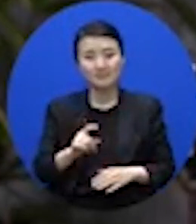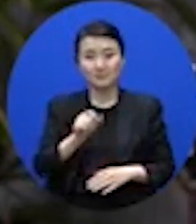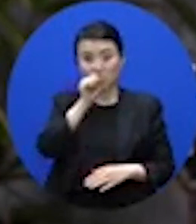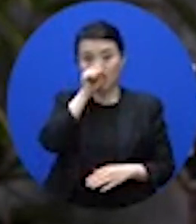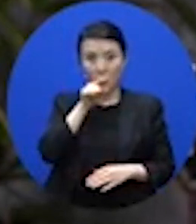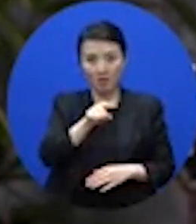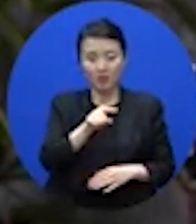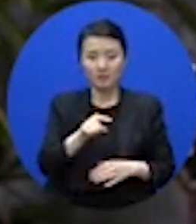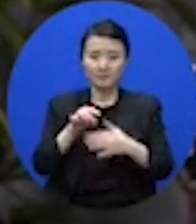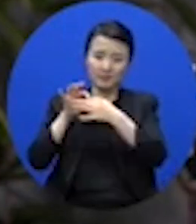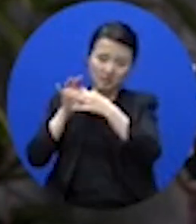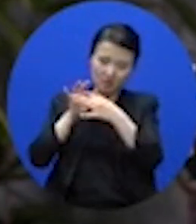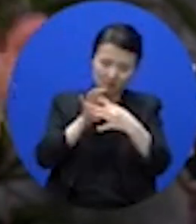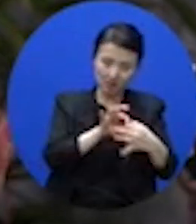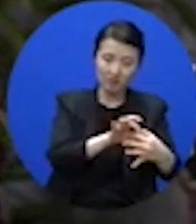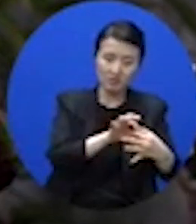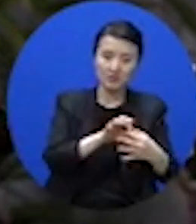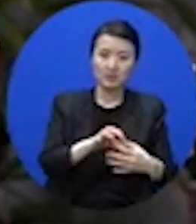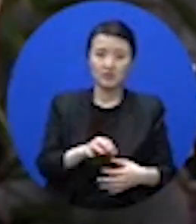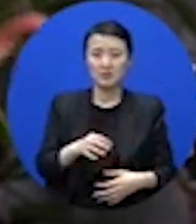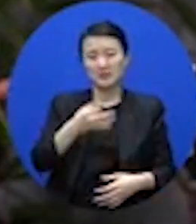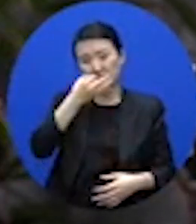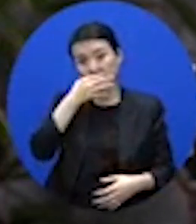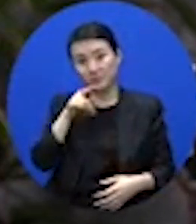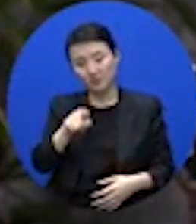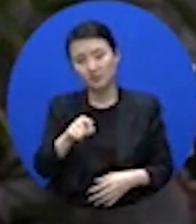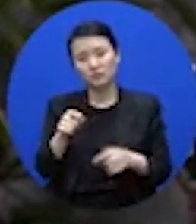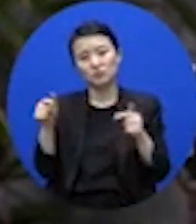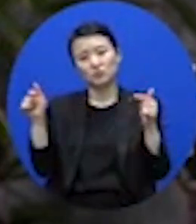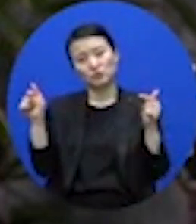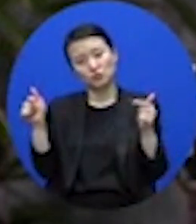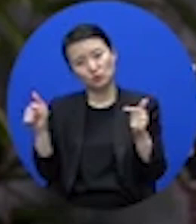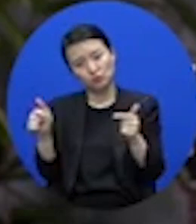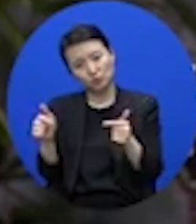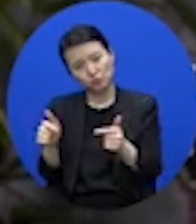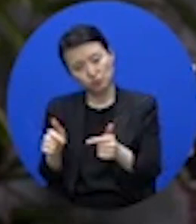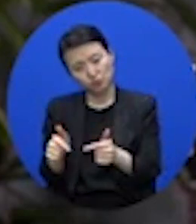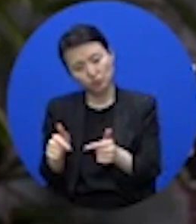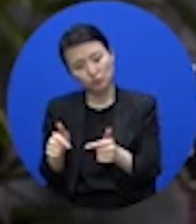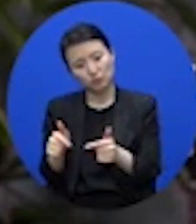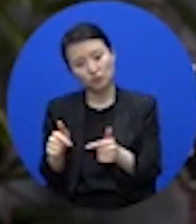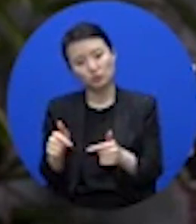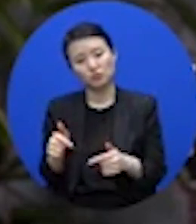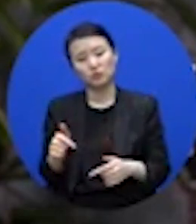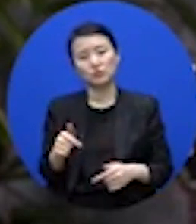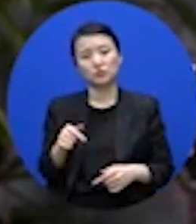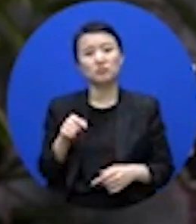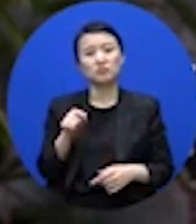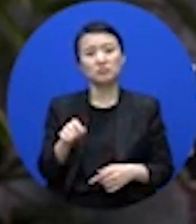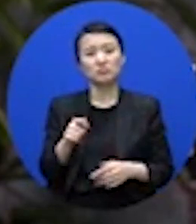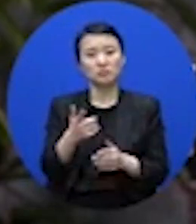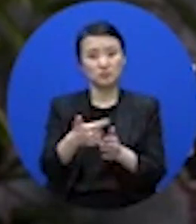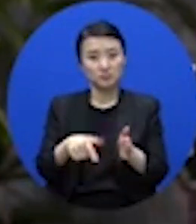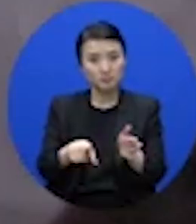좋게 힘든 것은 덜 힘들게 객관적이고 검증이